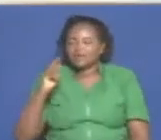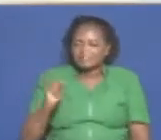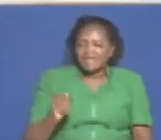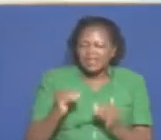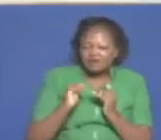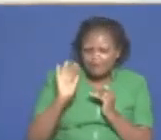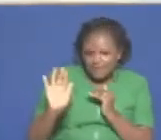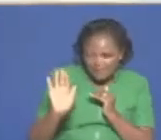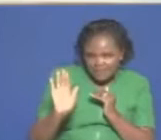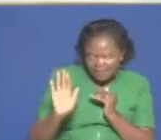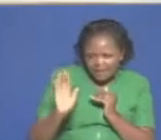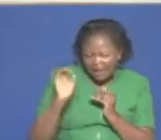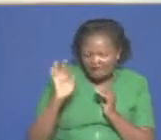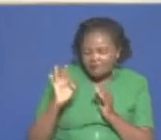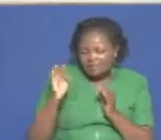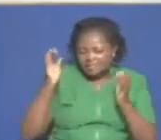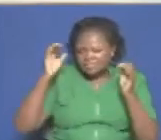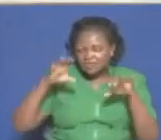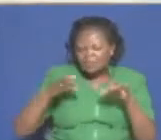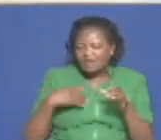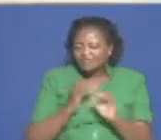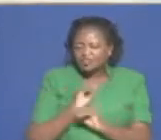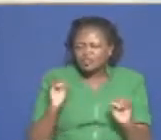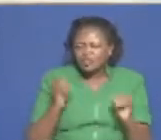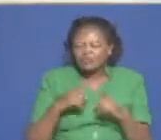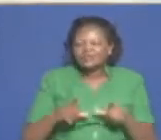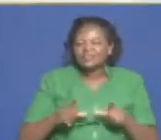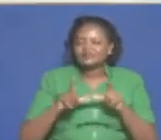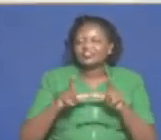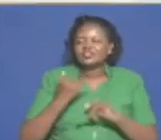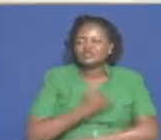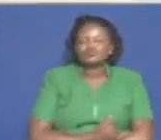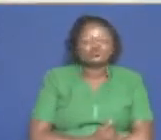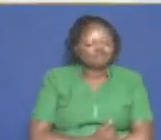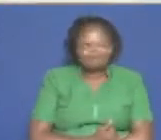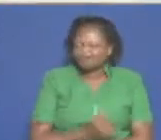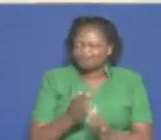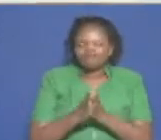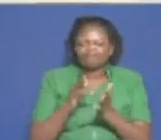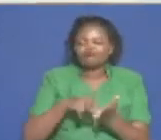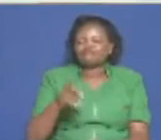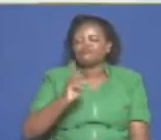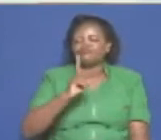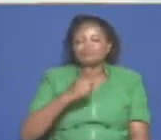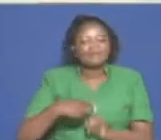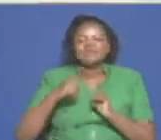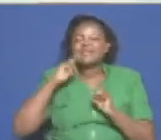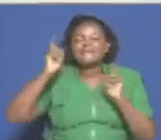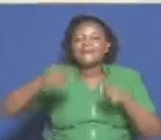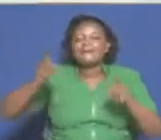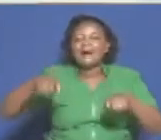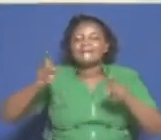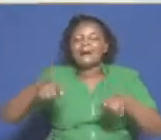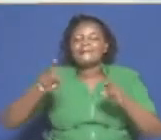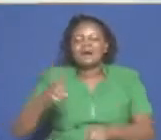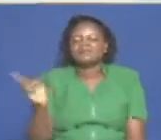kama hauna diploma kwa ile from a certified institution basi asiweze kusimama. lakini tusiweke tu ati lazima huyu akuwe na degree, kwa